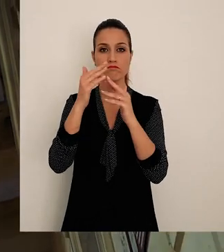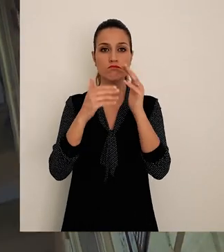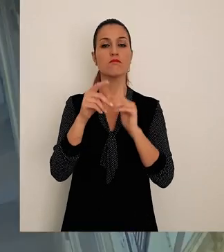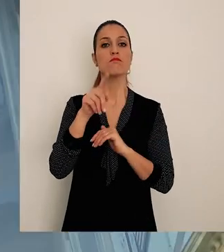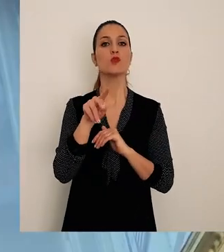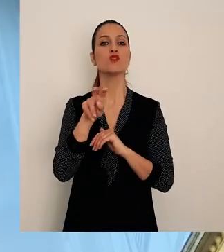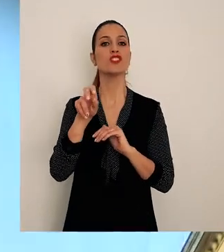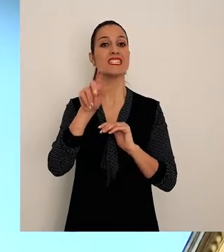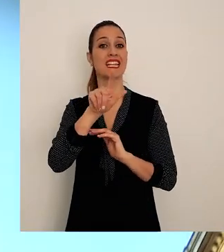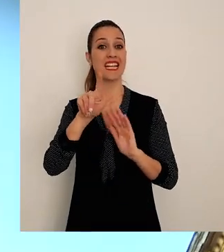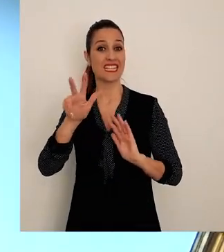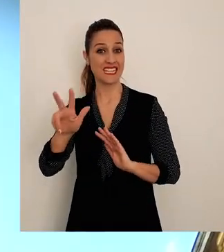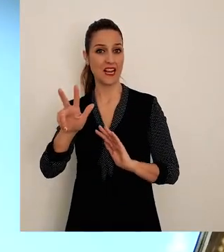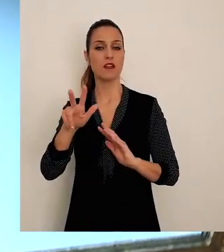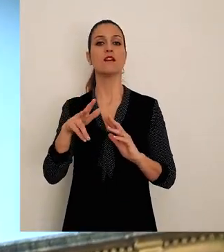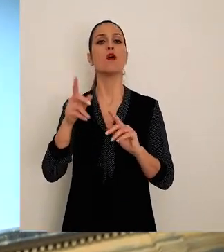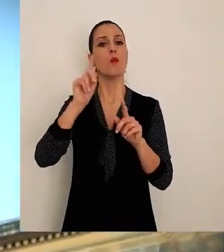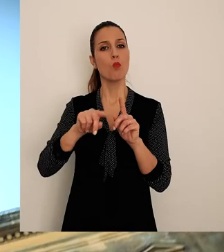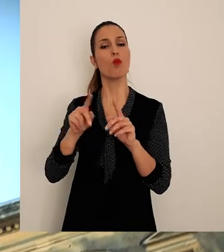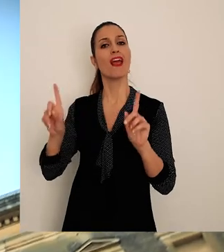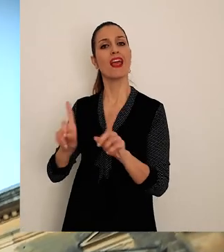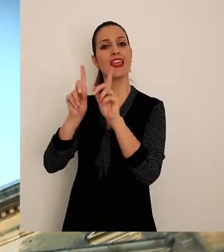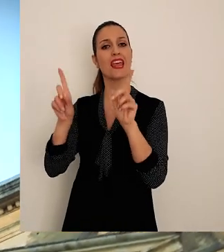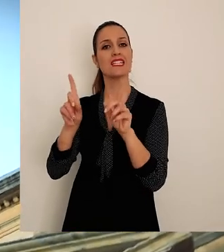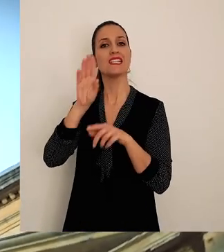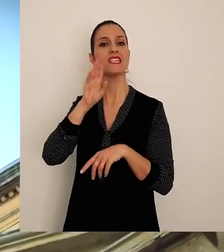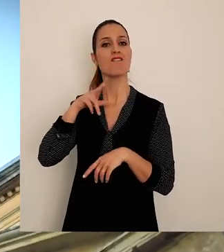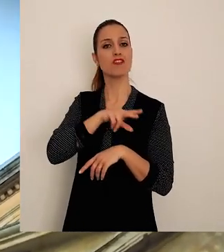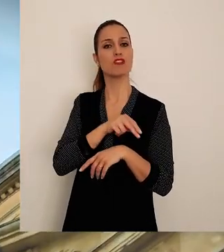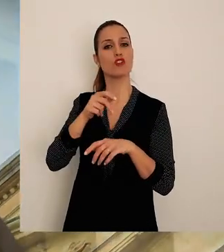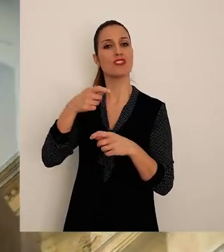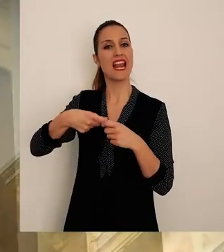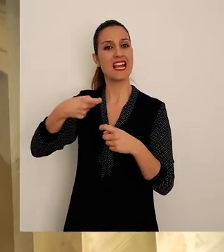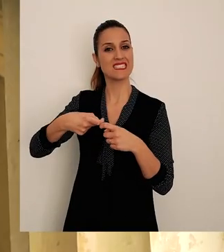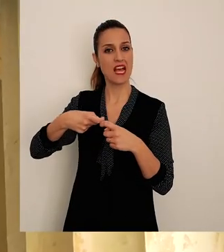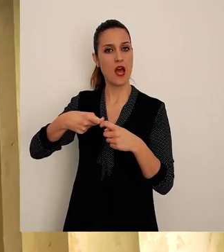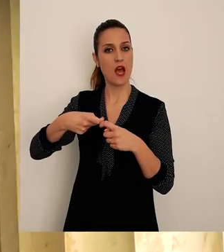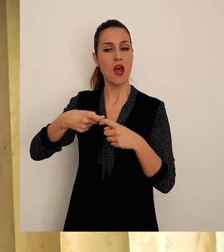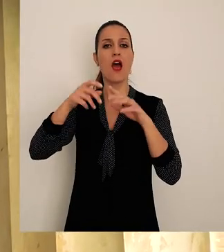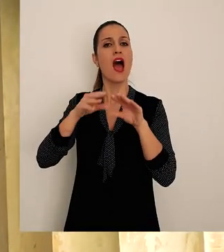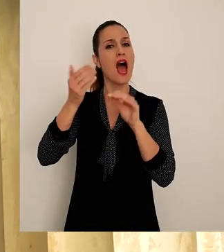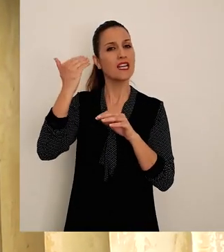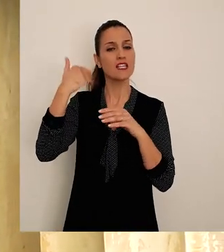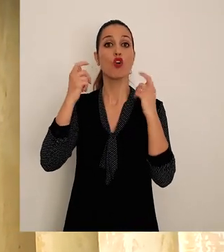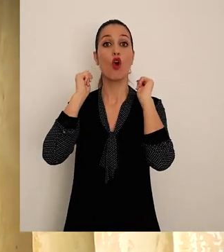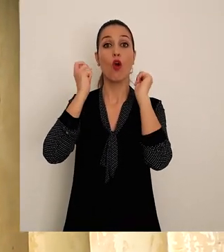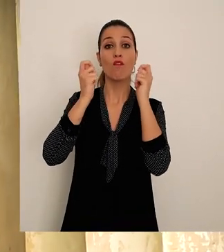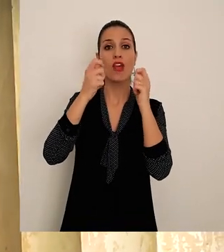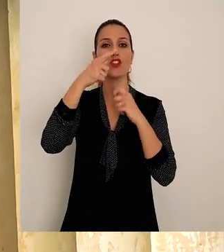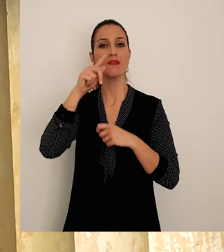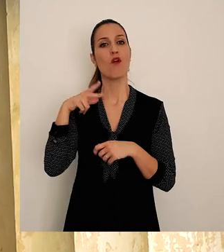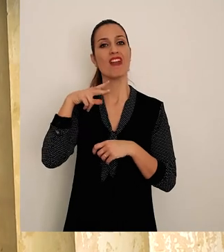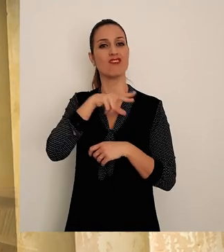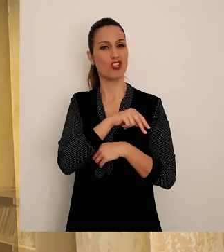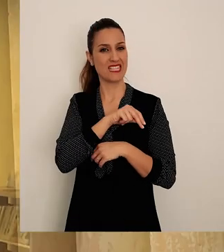Il convitto Palmieri fu realizzato nel 1273 insieme all'adiacente chiesa di San Francesco della Scarpa e inizialmente